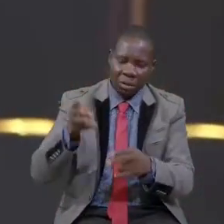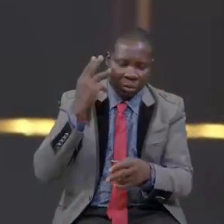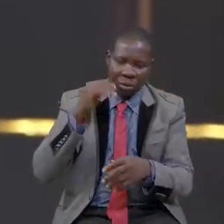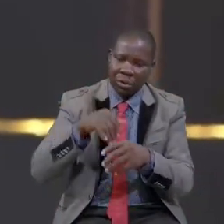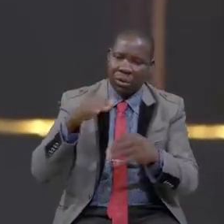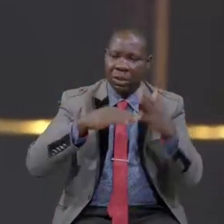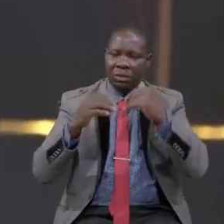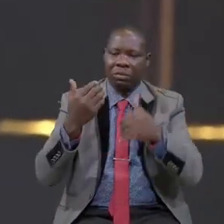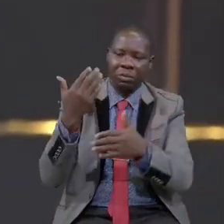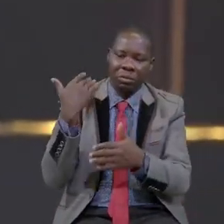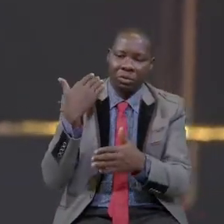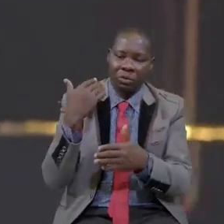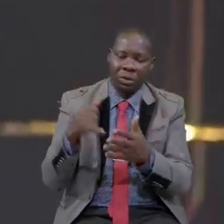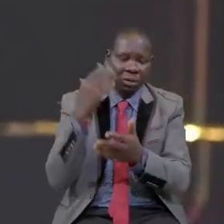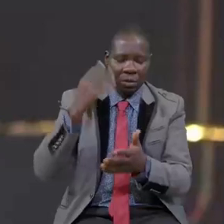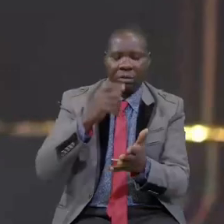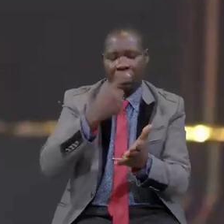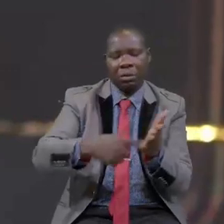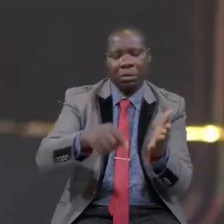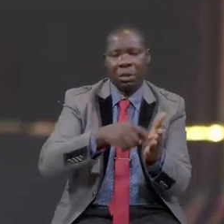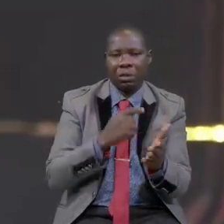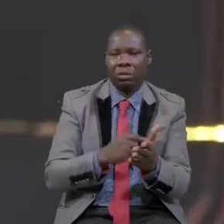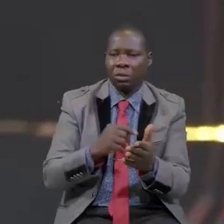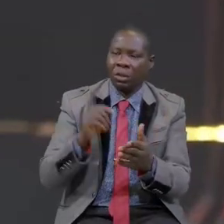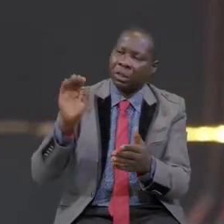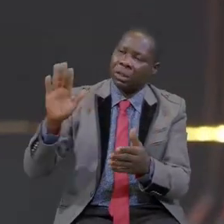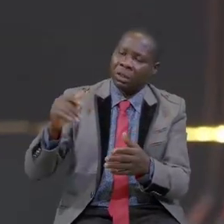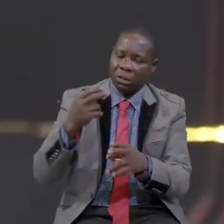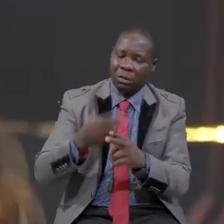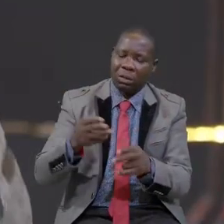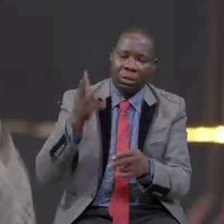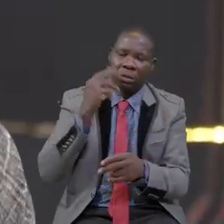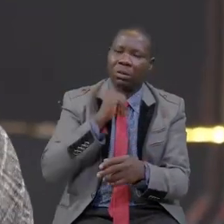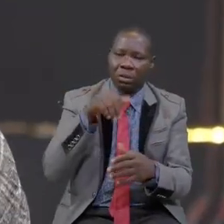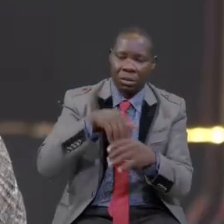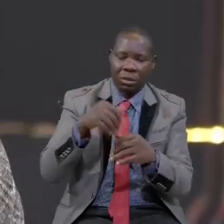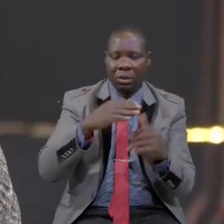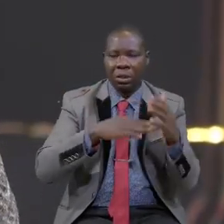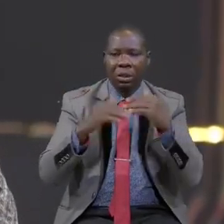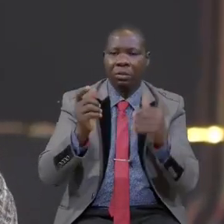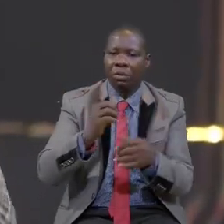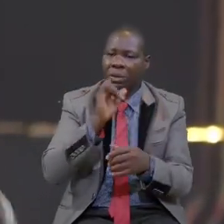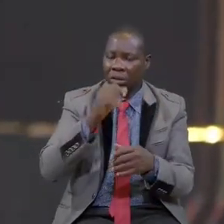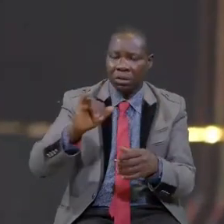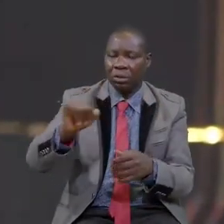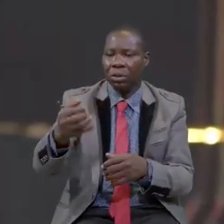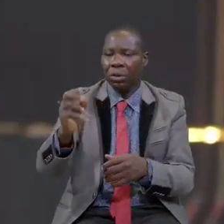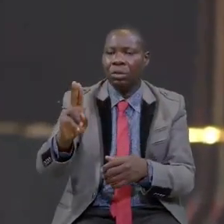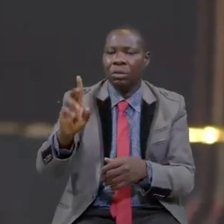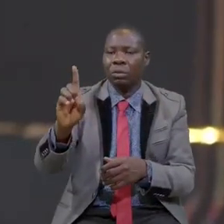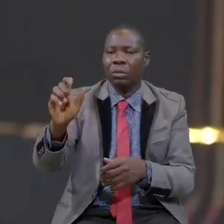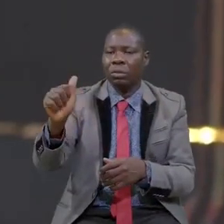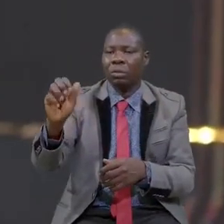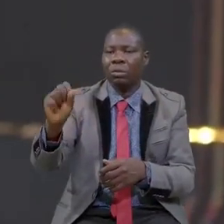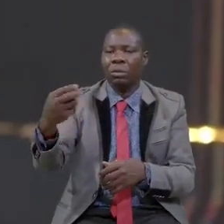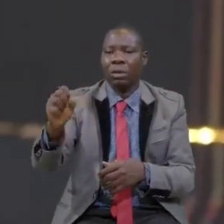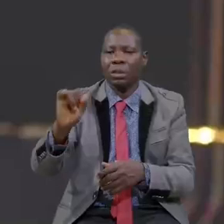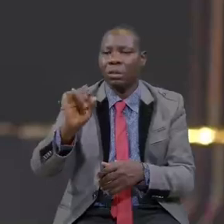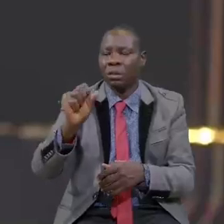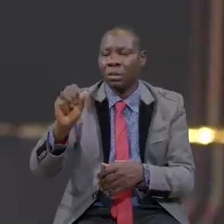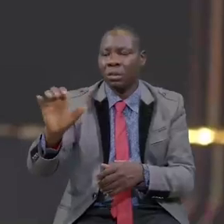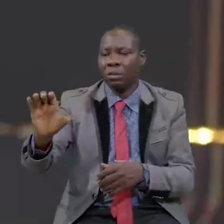effacé. Son nom n'était plus au ciel. Où est Judas Iscariote maintenant?